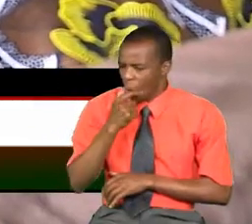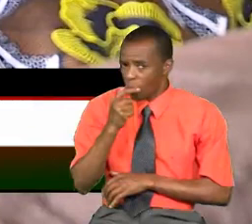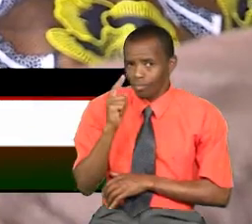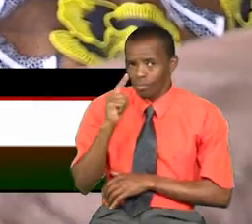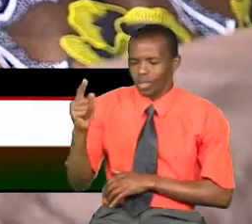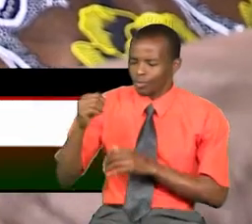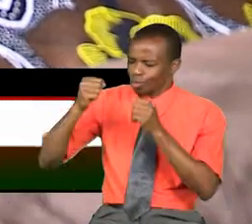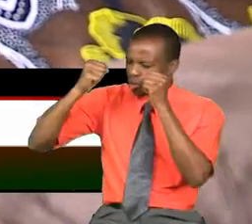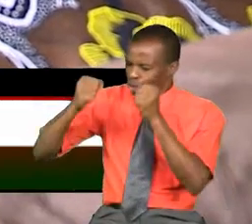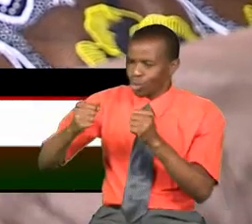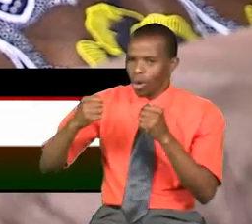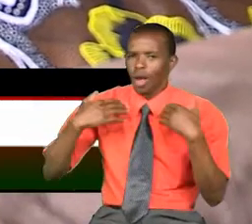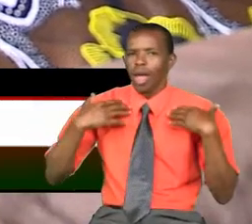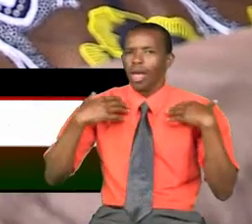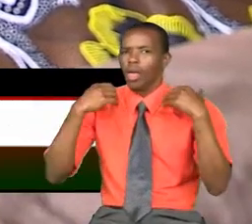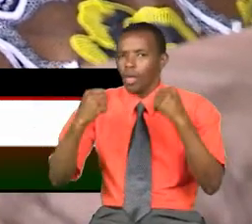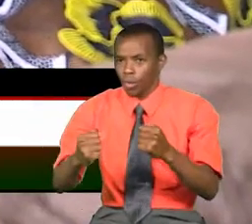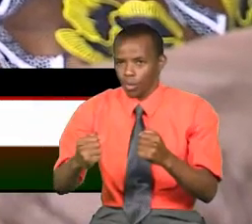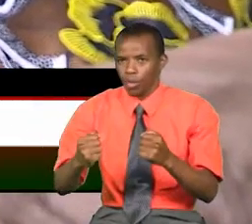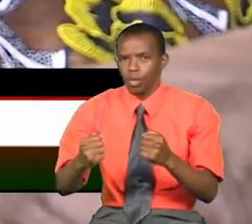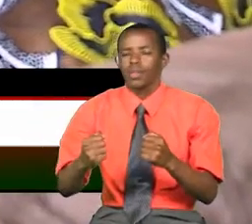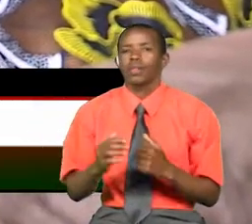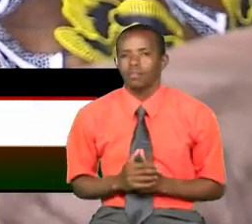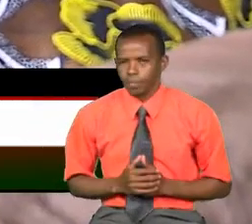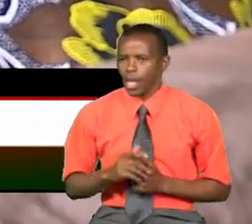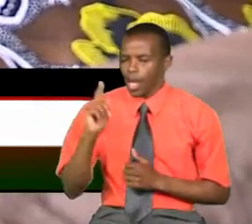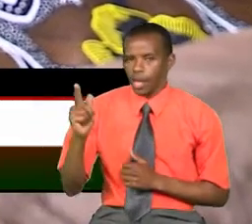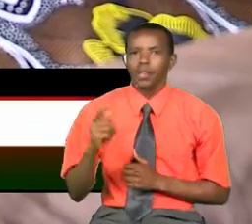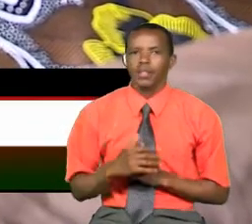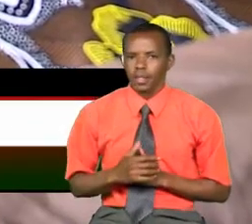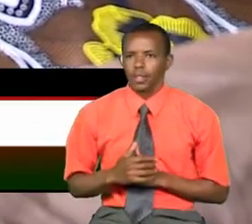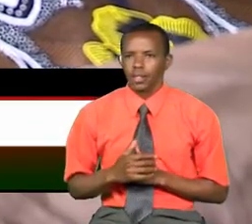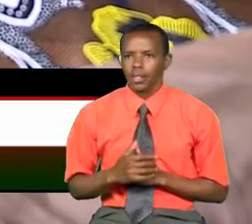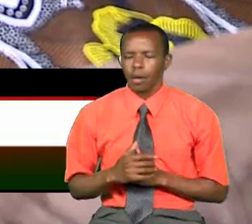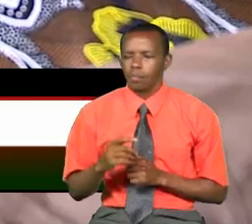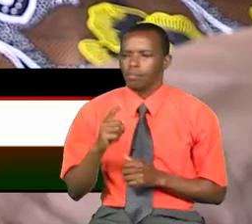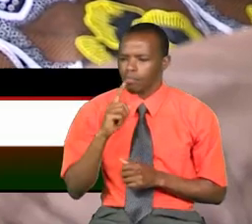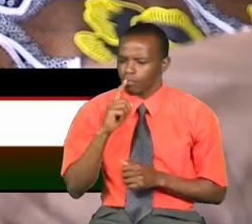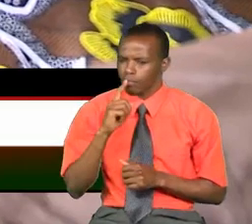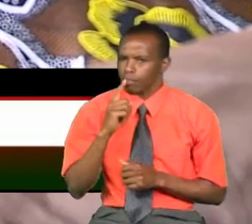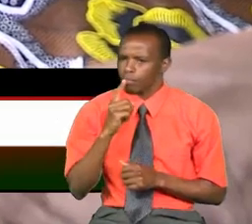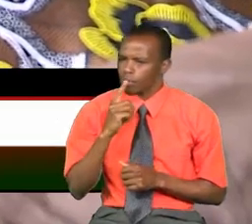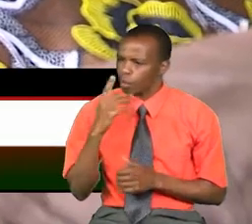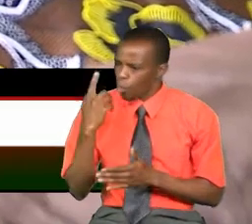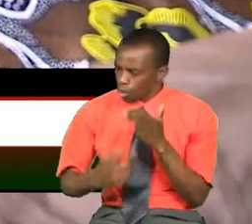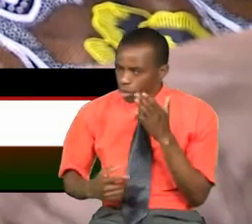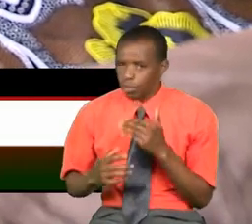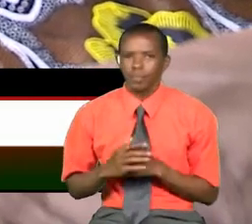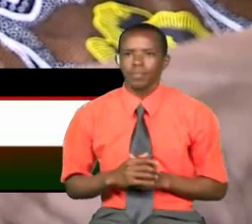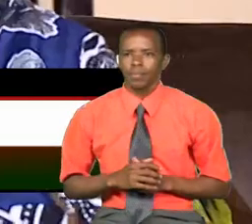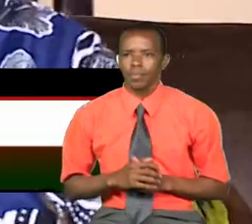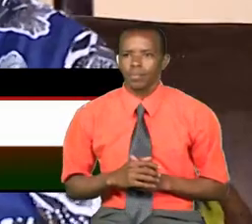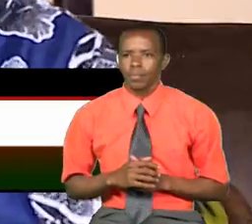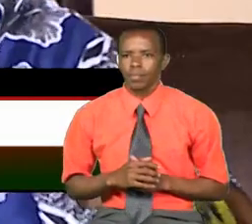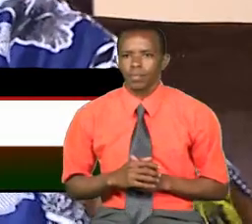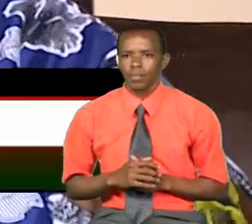still strong and healthy. He even spared us some seconds and wowed us with his song.